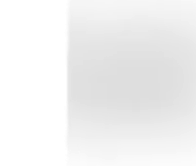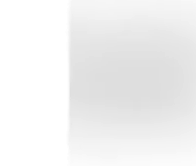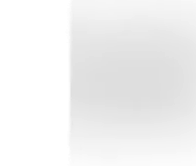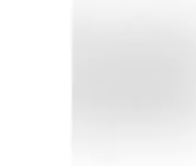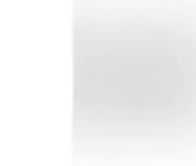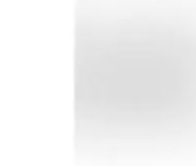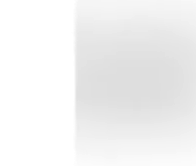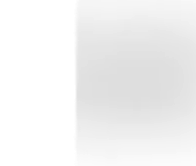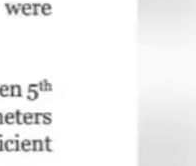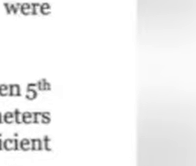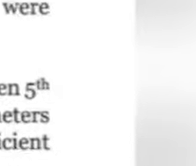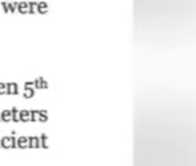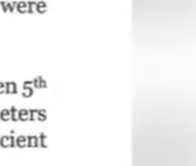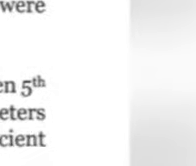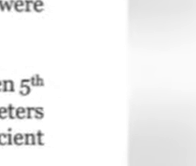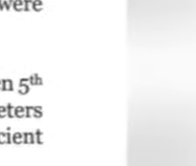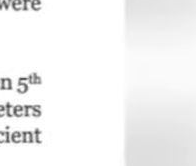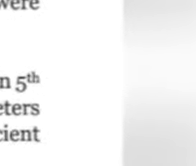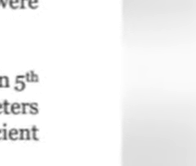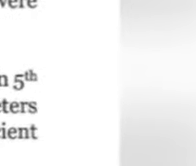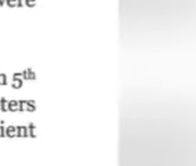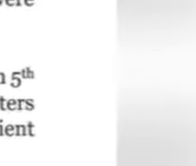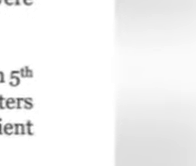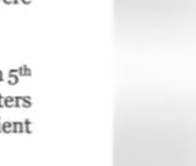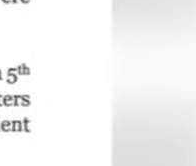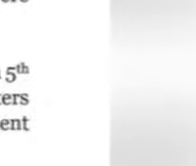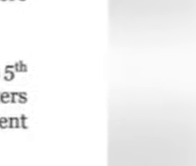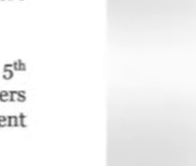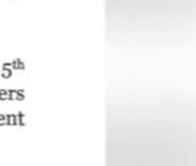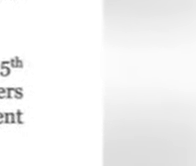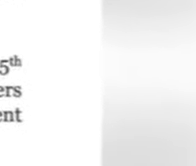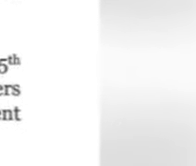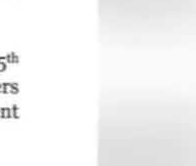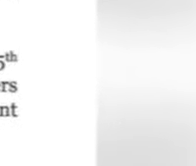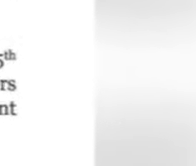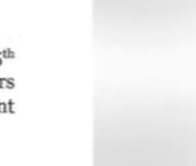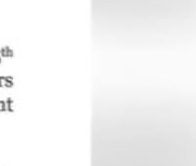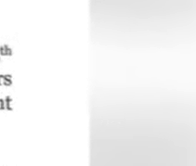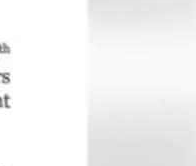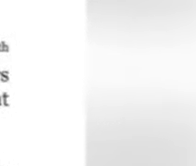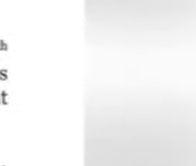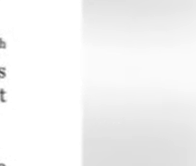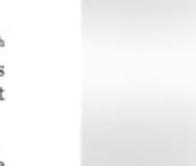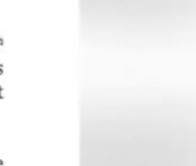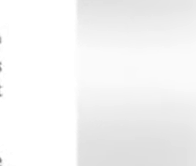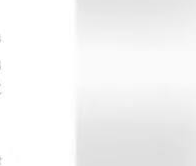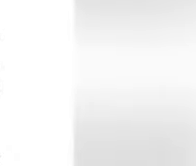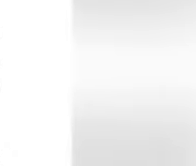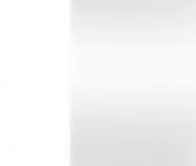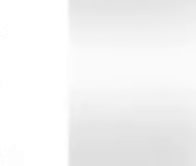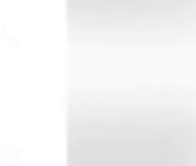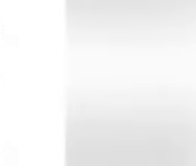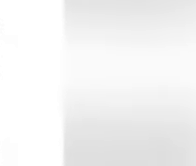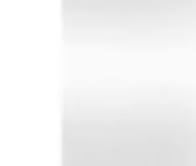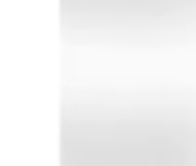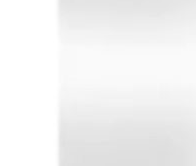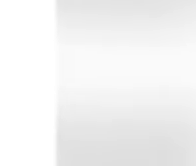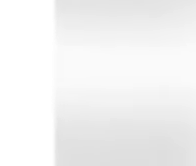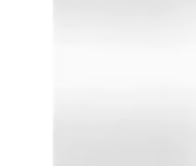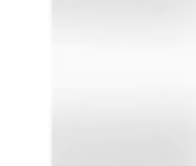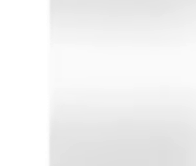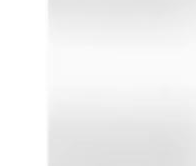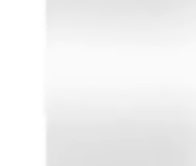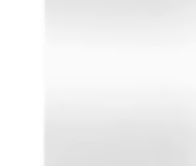au kuidhinisha. Ila Patel hakuita wanahabari wala kutoa taarifa hiyo, kwani mchana